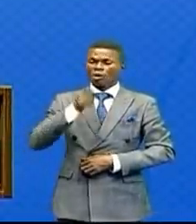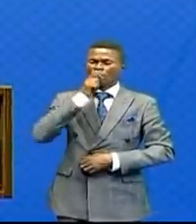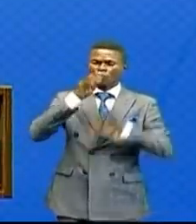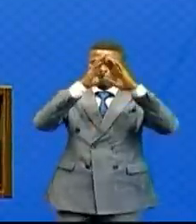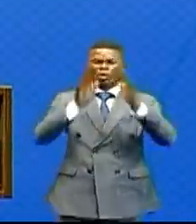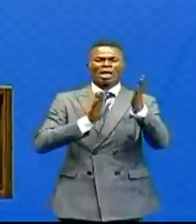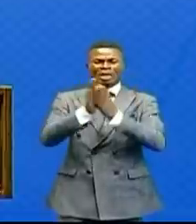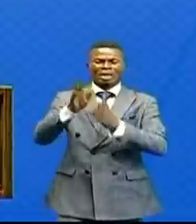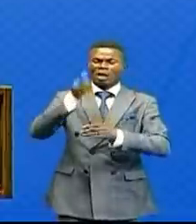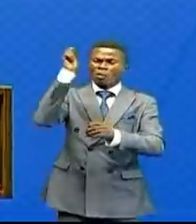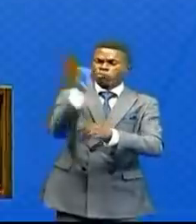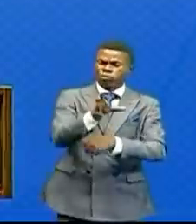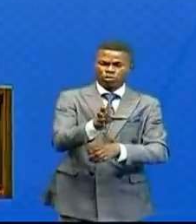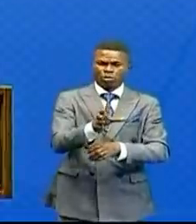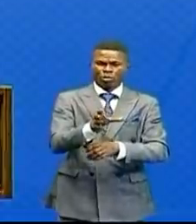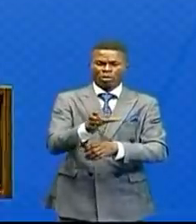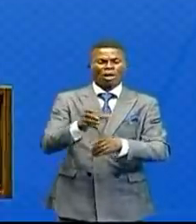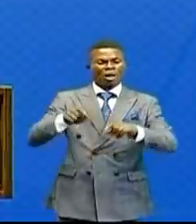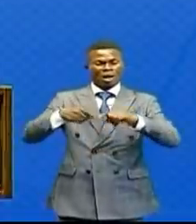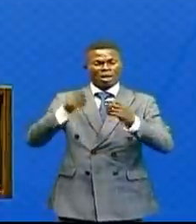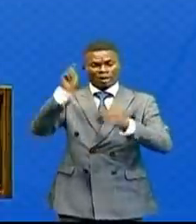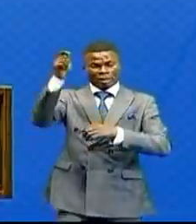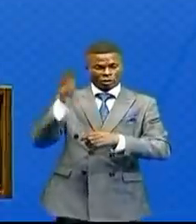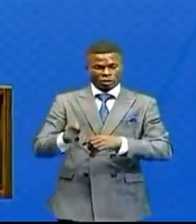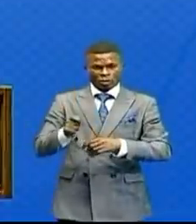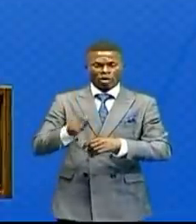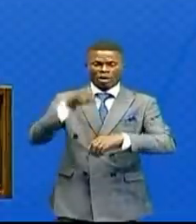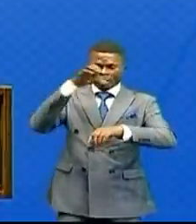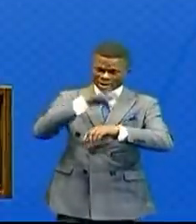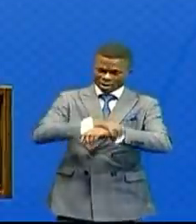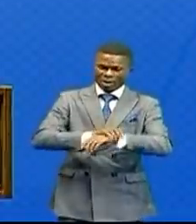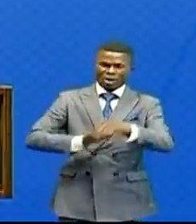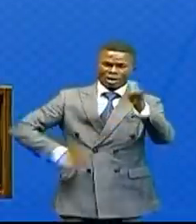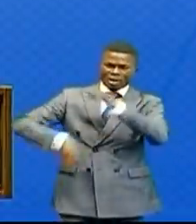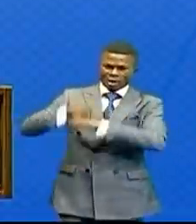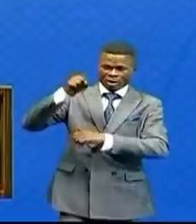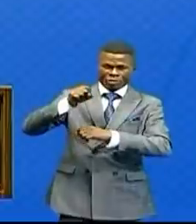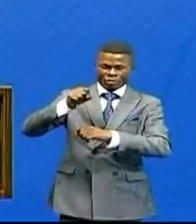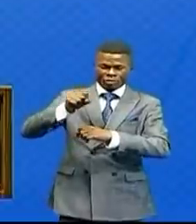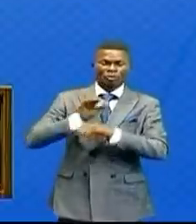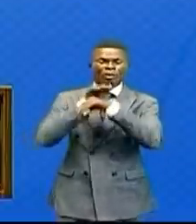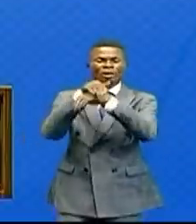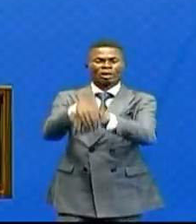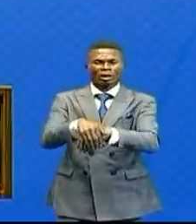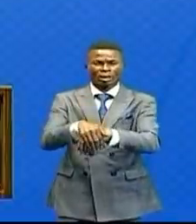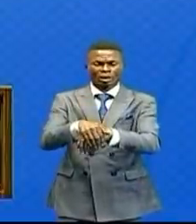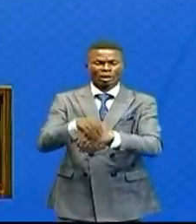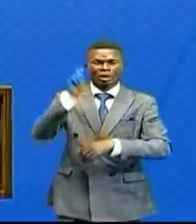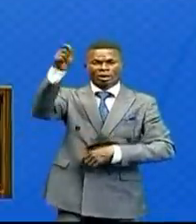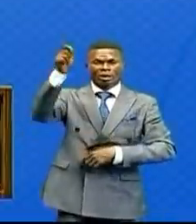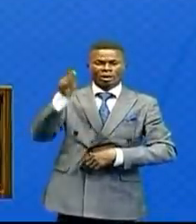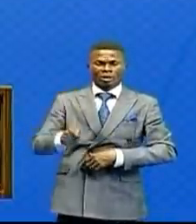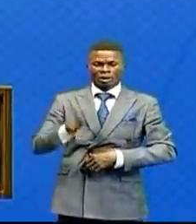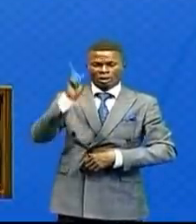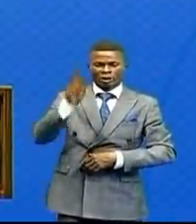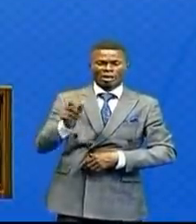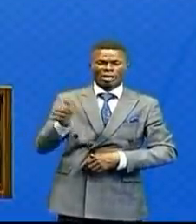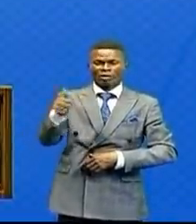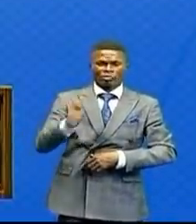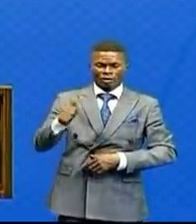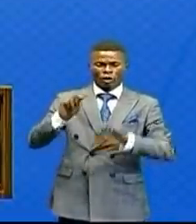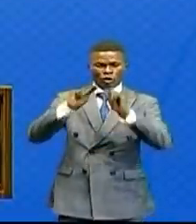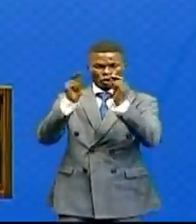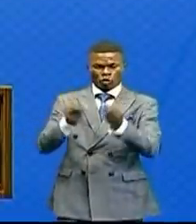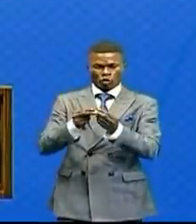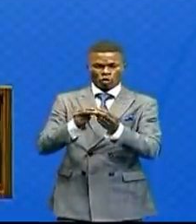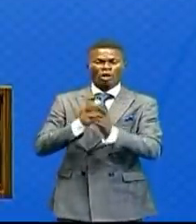15 maisons. Une fois de plus, ces éléments armés ont été mis en déroute à la suite de l'intervention des éléments du 121e